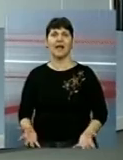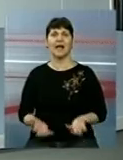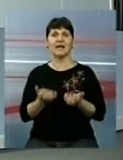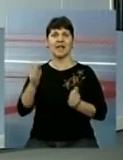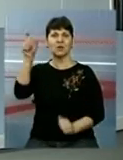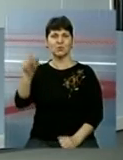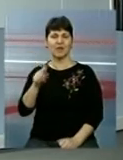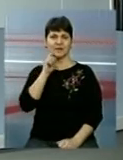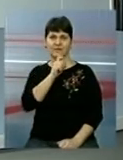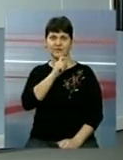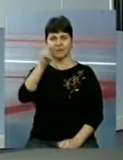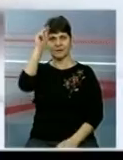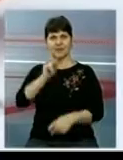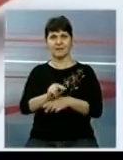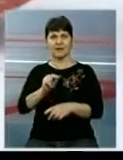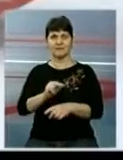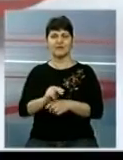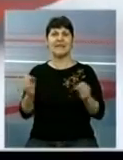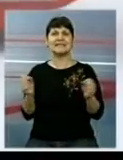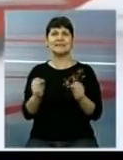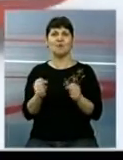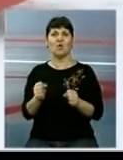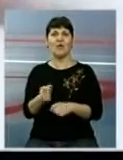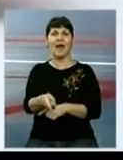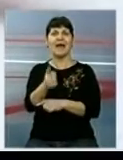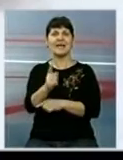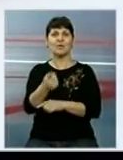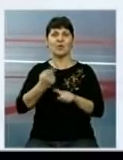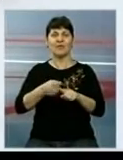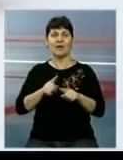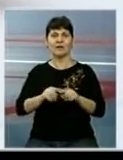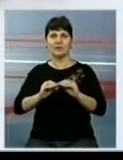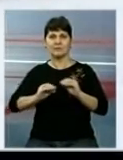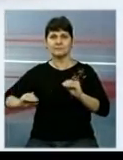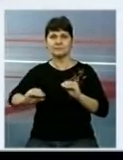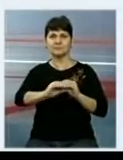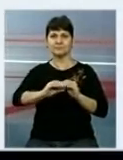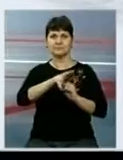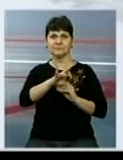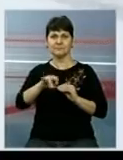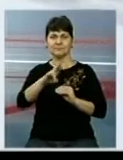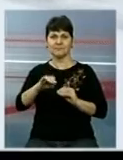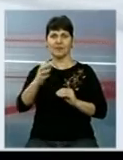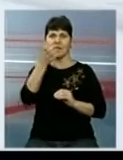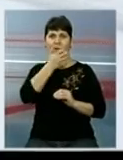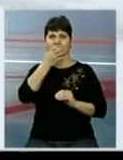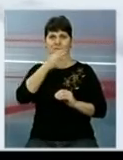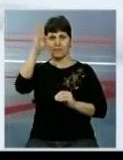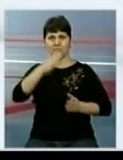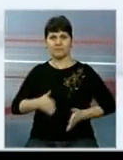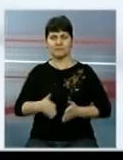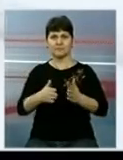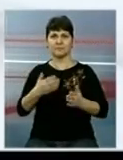Рятувальники Вінниці провели навчання для любителів зимової риболовлі. Наразі товщина криги в акваторії річки Південний Буг близько